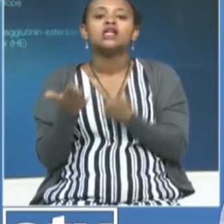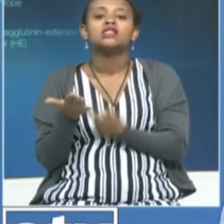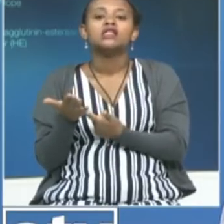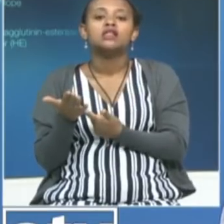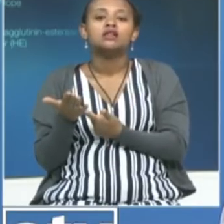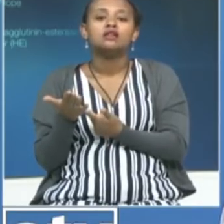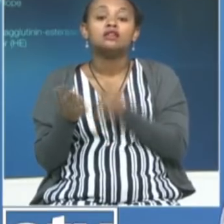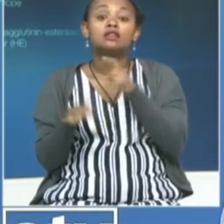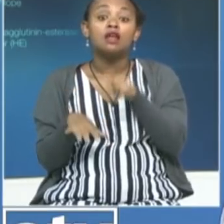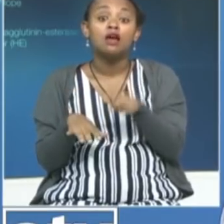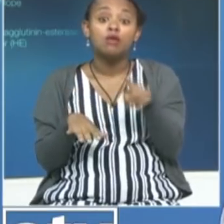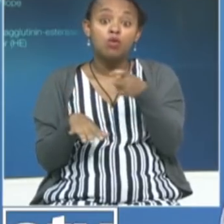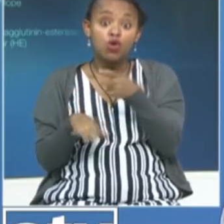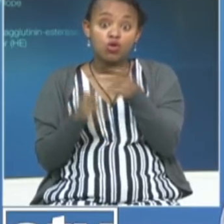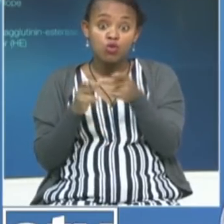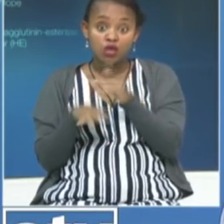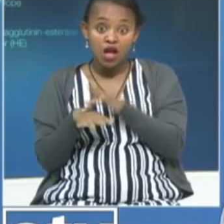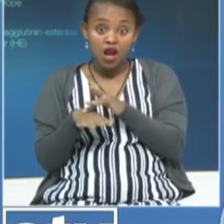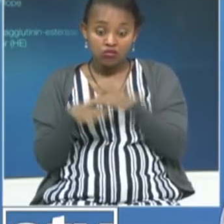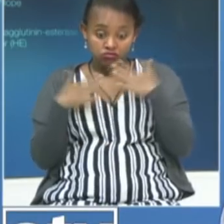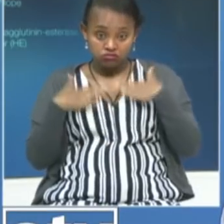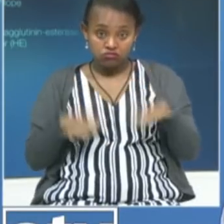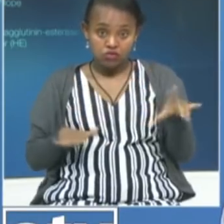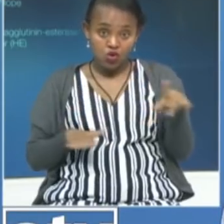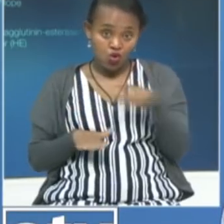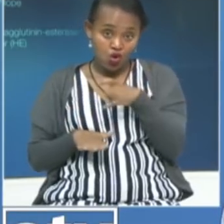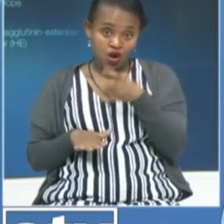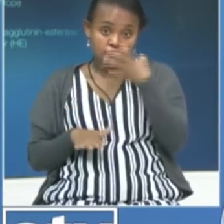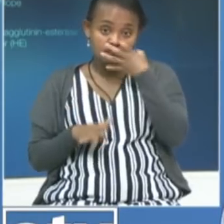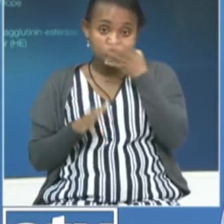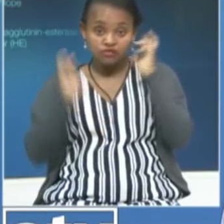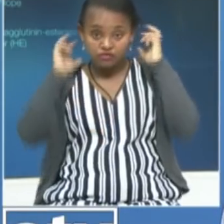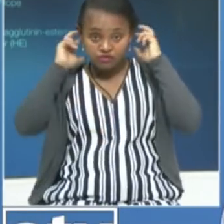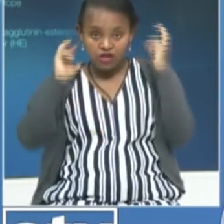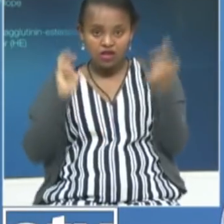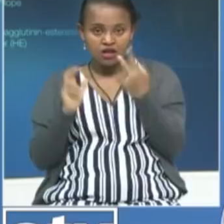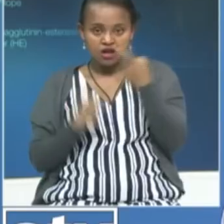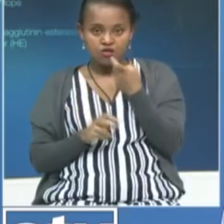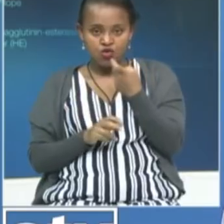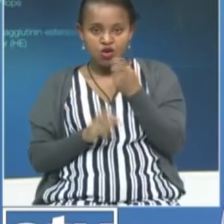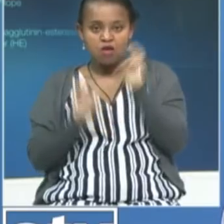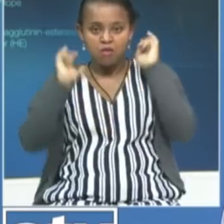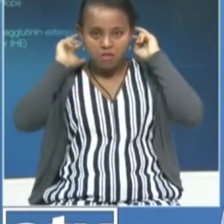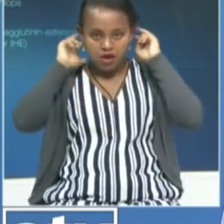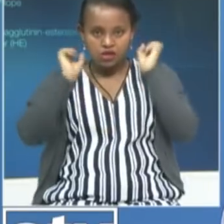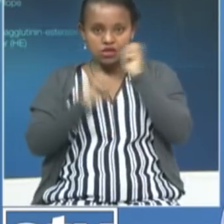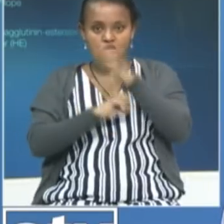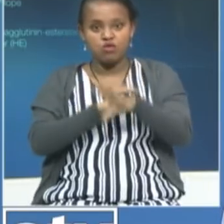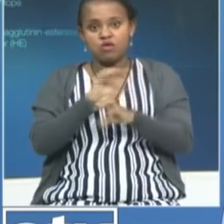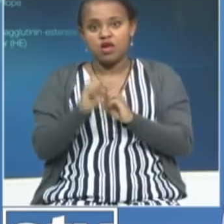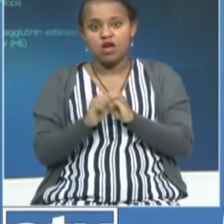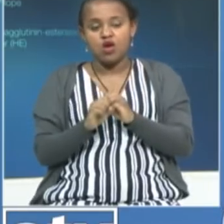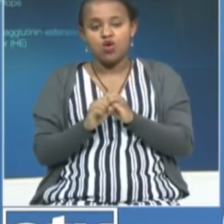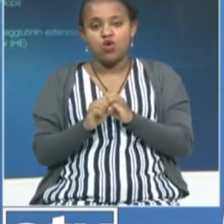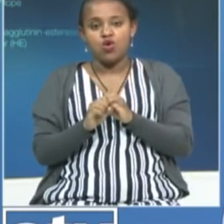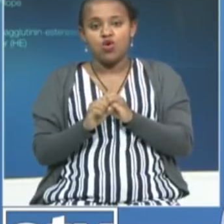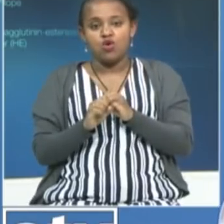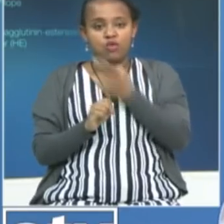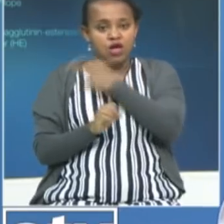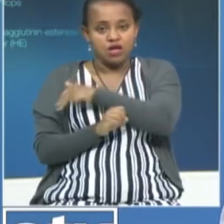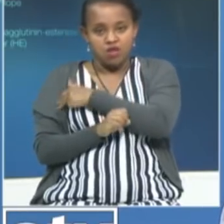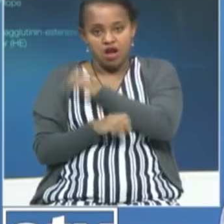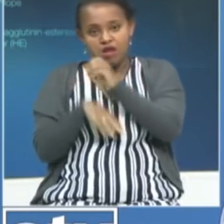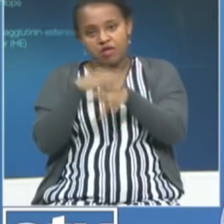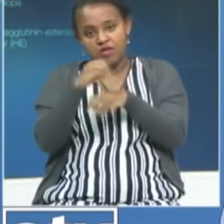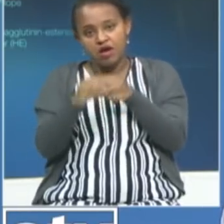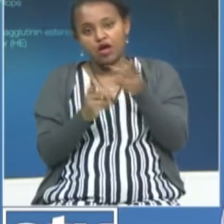በእንደዚህ ተገቢ በሆነ ቦታ ላይ የምንለብስ ከሆነ ማስክ ነው የሚመከረው በህክምና የሚመከር ማስክ